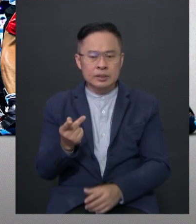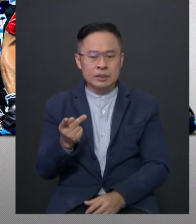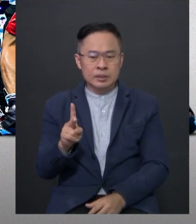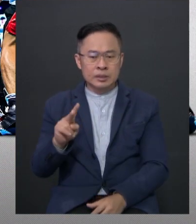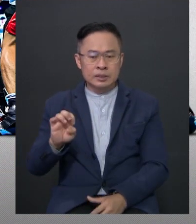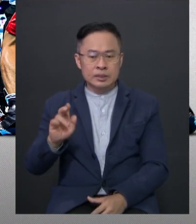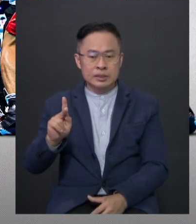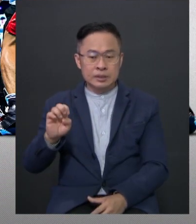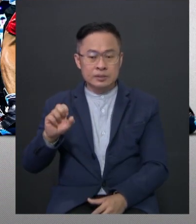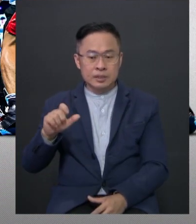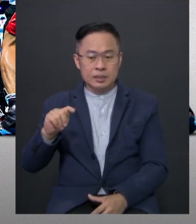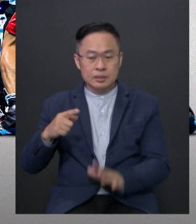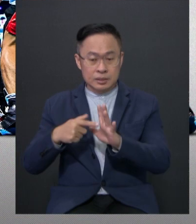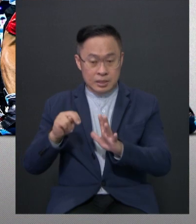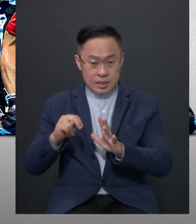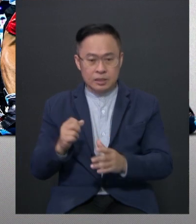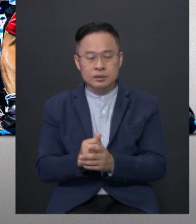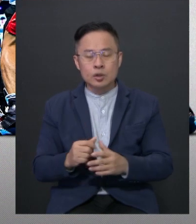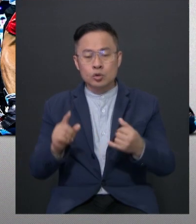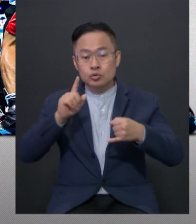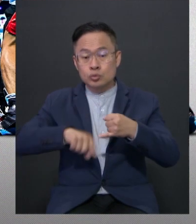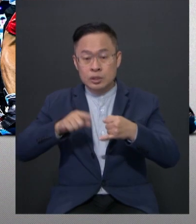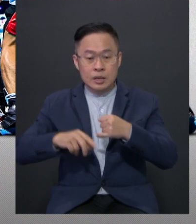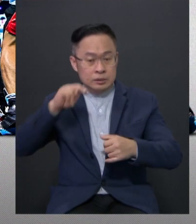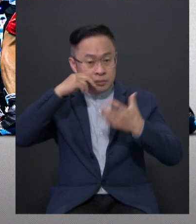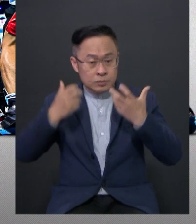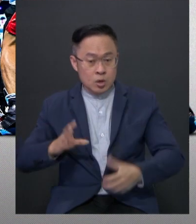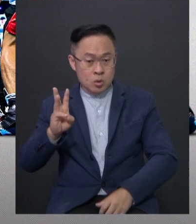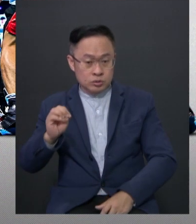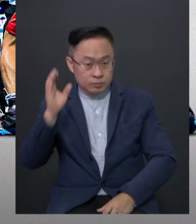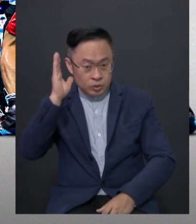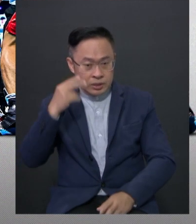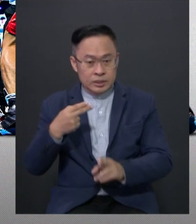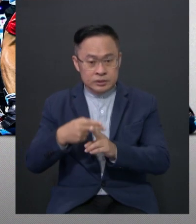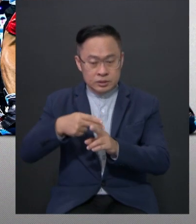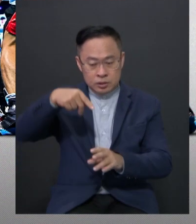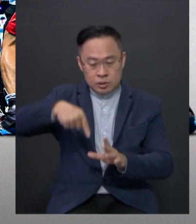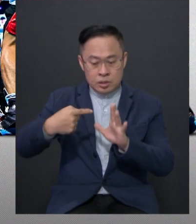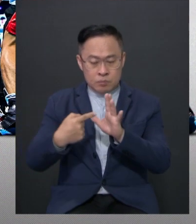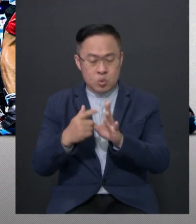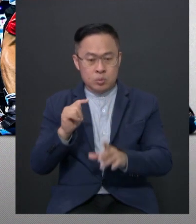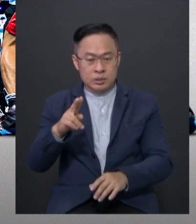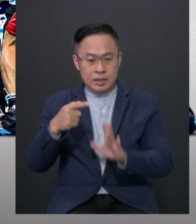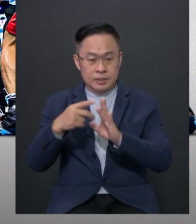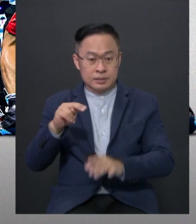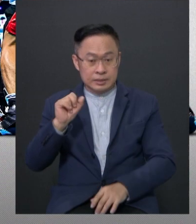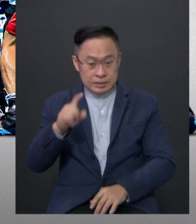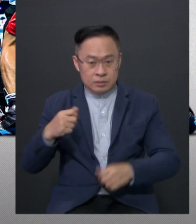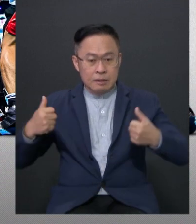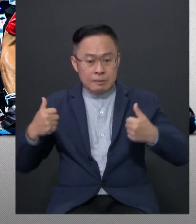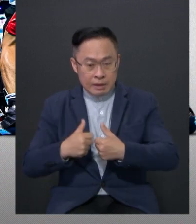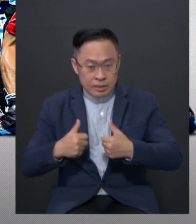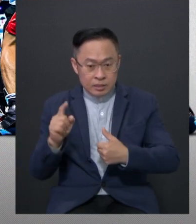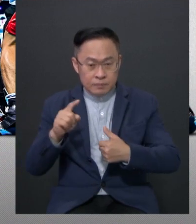ถานนะคะและในรุ่น60กิโลกรัมชายอีก1คนค่ะภูทะเนศรอดสุขค่ะจะเจอกับโมโซ